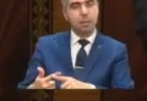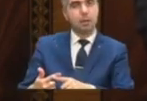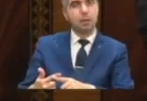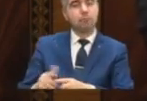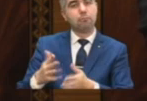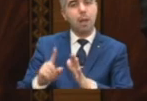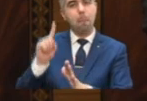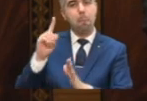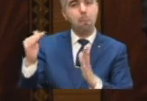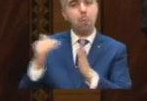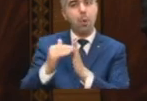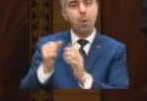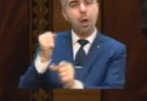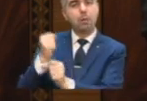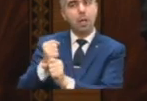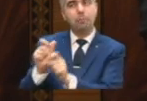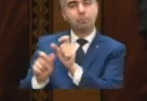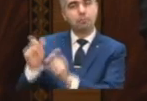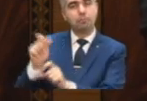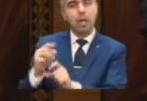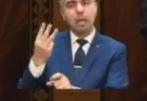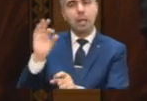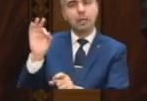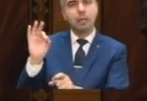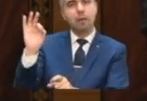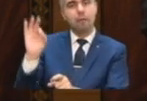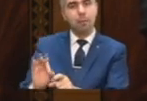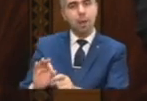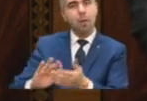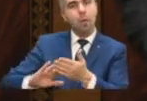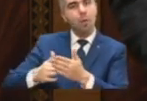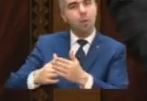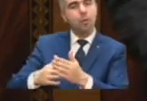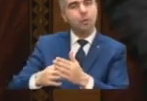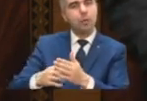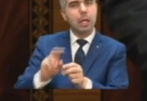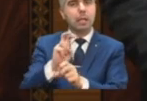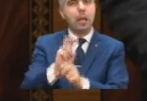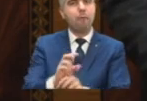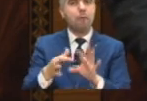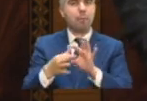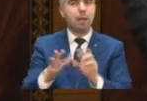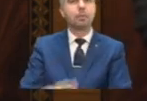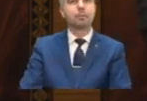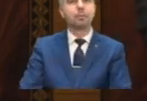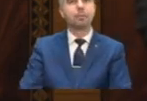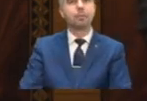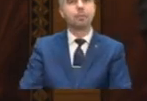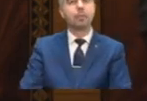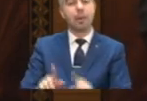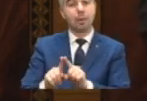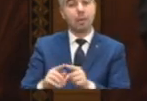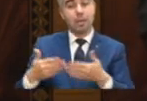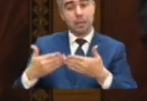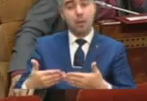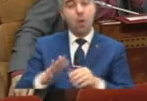من 1,000,000 فرصة عمل، ويستحوذ على حوالي 30% من الالتزامات المصرفية. لكن المؤشرات اليوم تشير إلى أن التداعيات التي